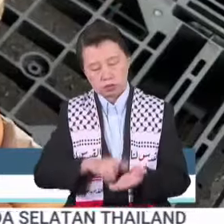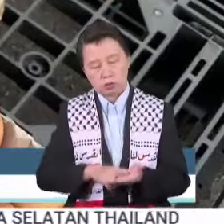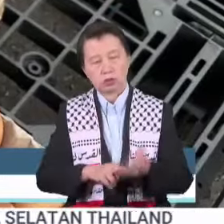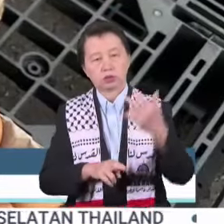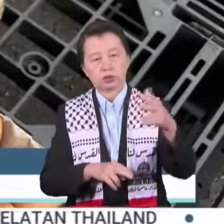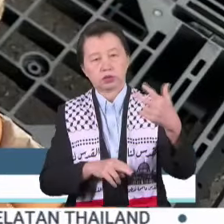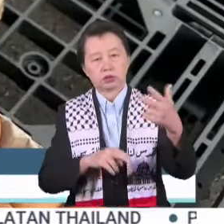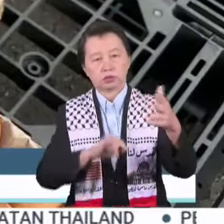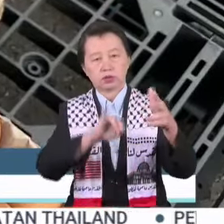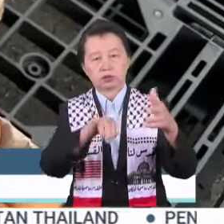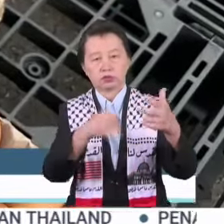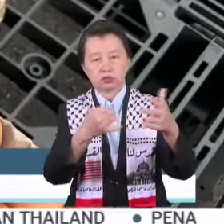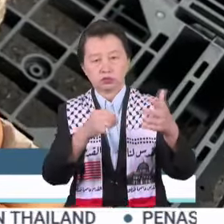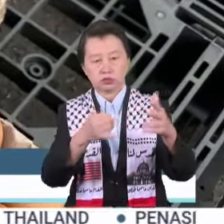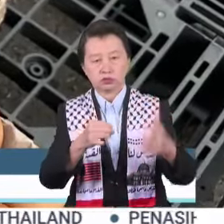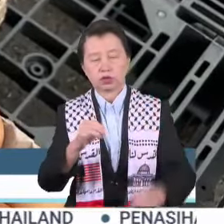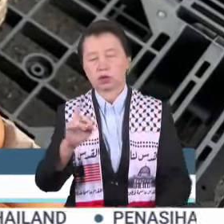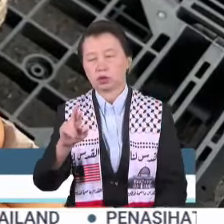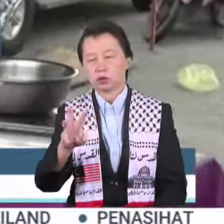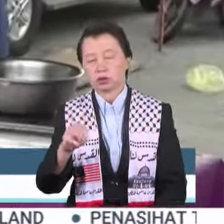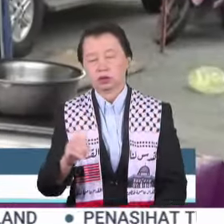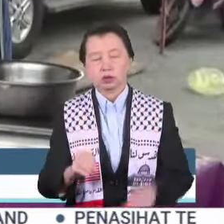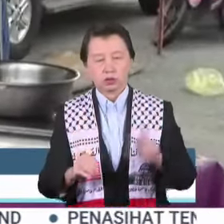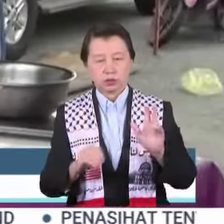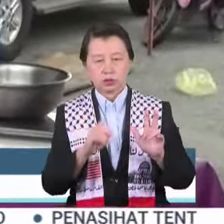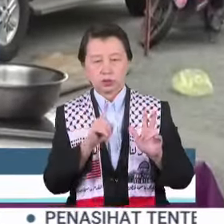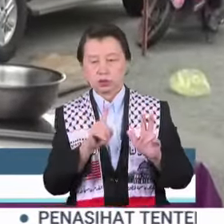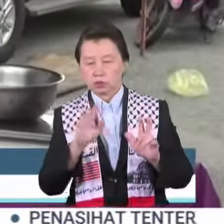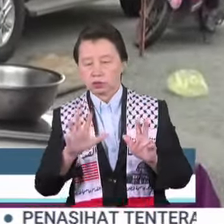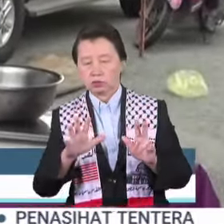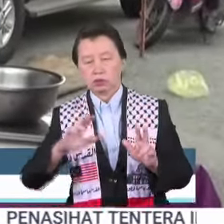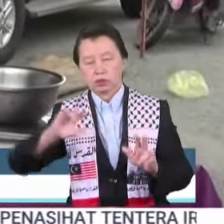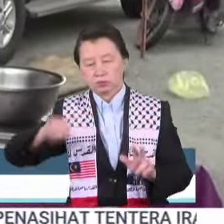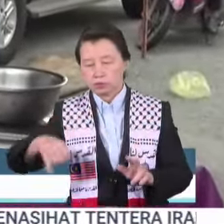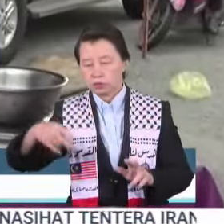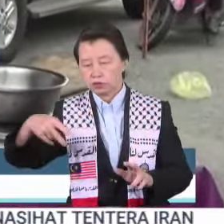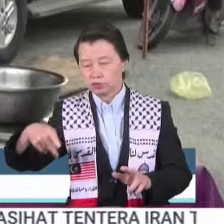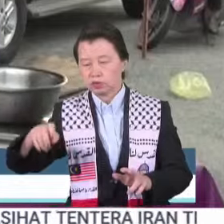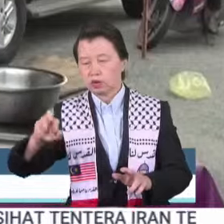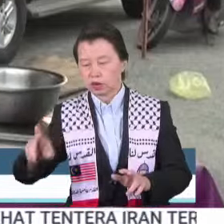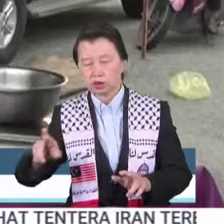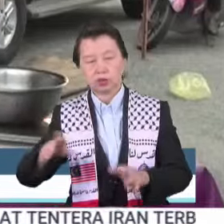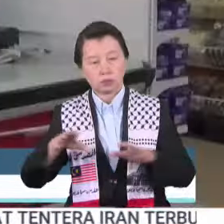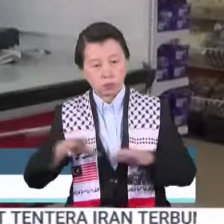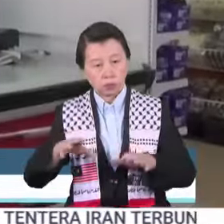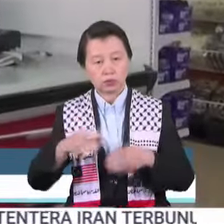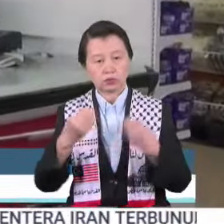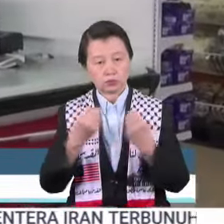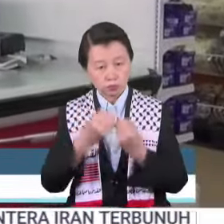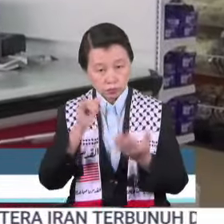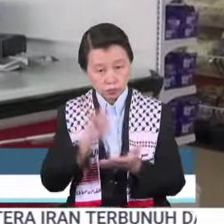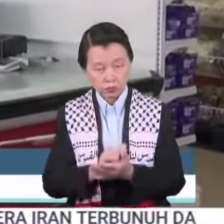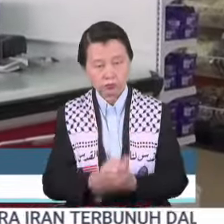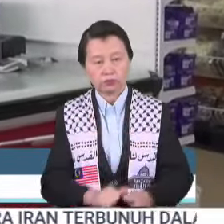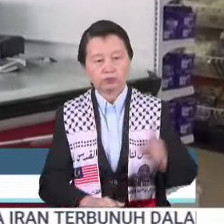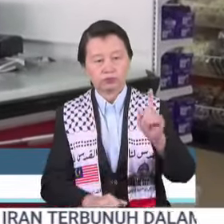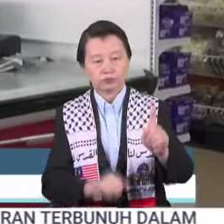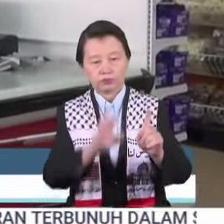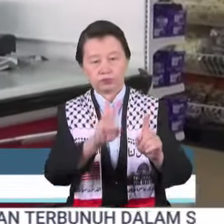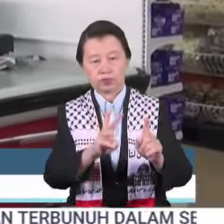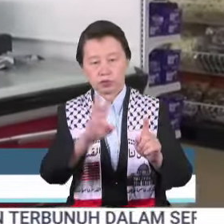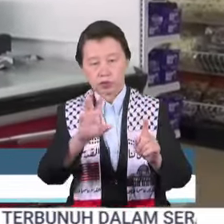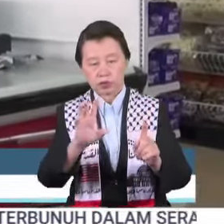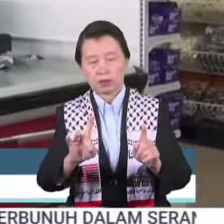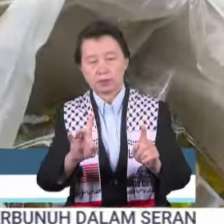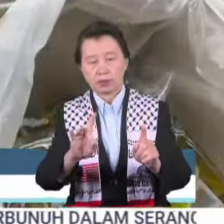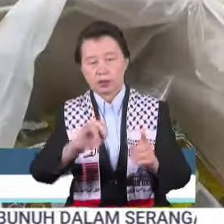R juta menerusi 315 Siri pjr yang dilaksana daripada jumlah itu 168 Siri